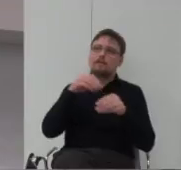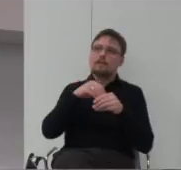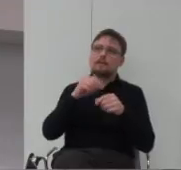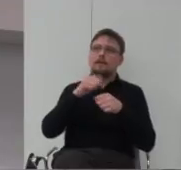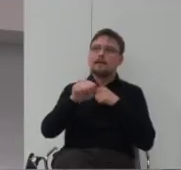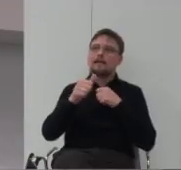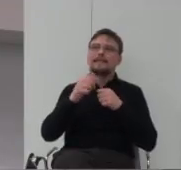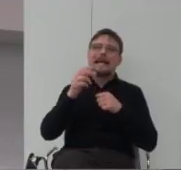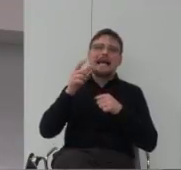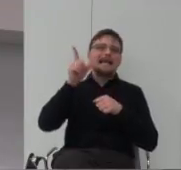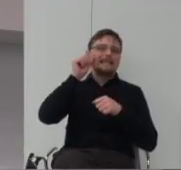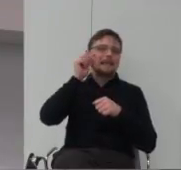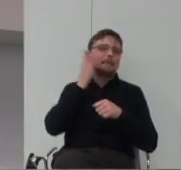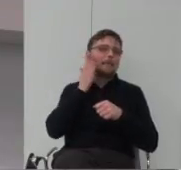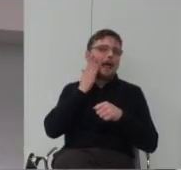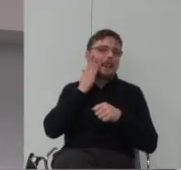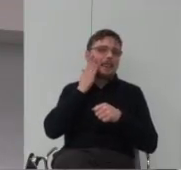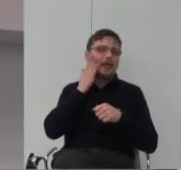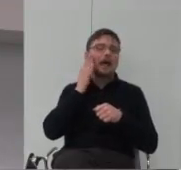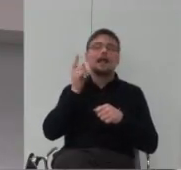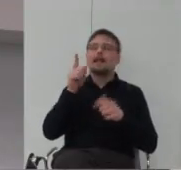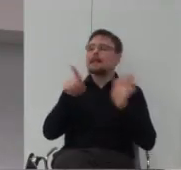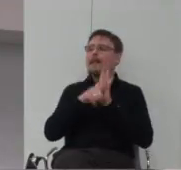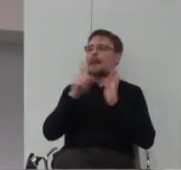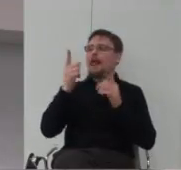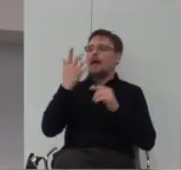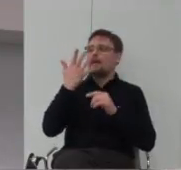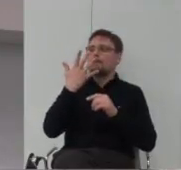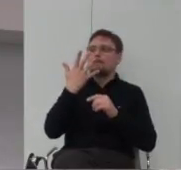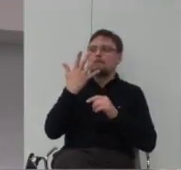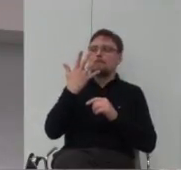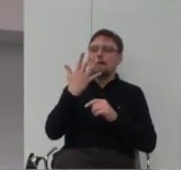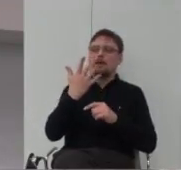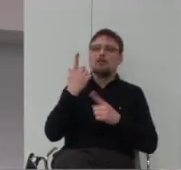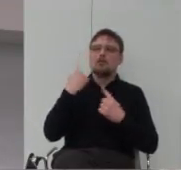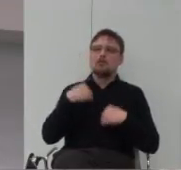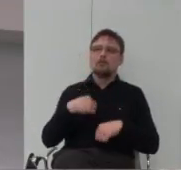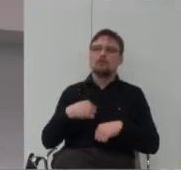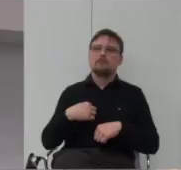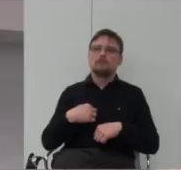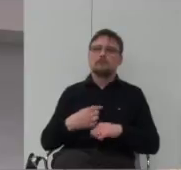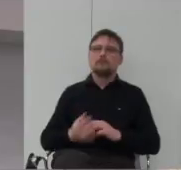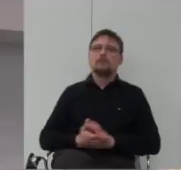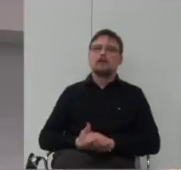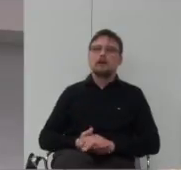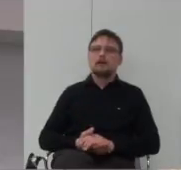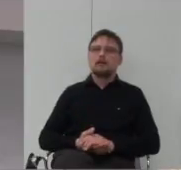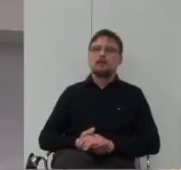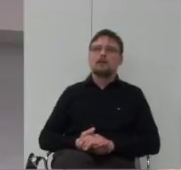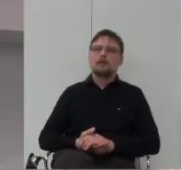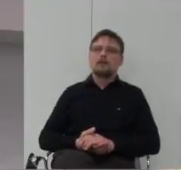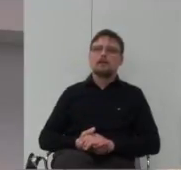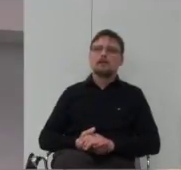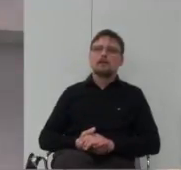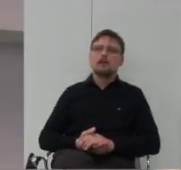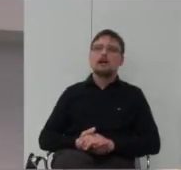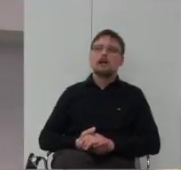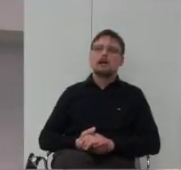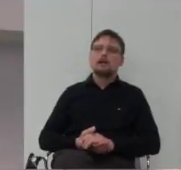mieszkania maksymalnie jedno-dwupokojowe. Jest też taki model dormitorium dla 5 osób.